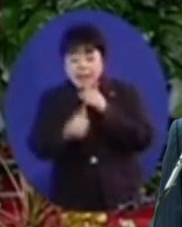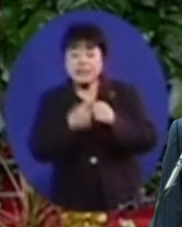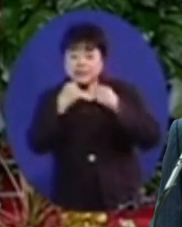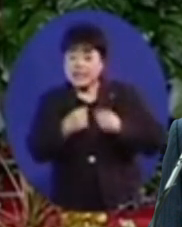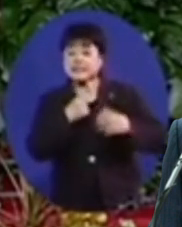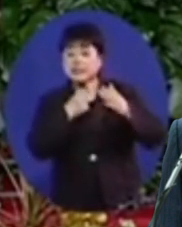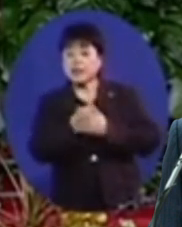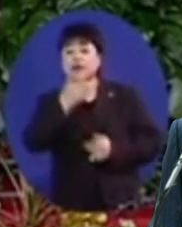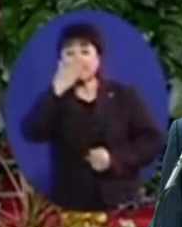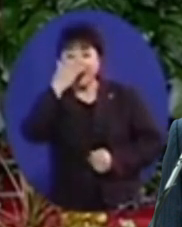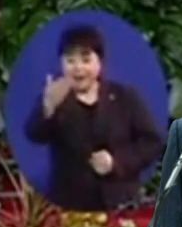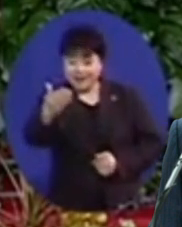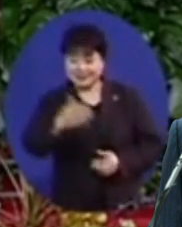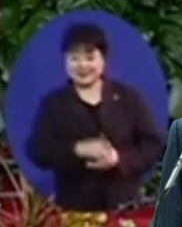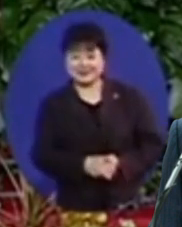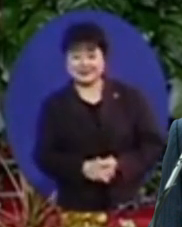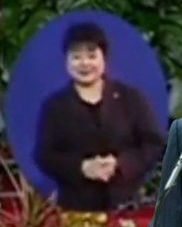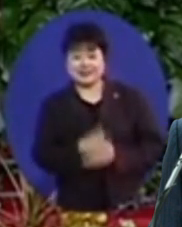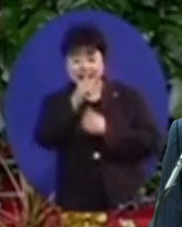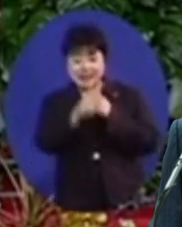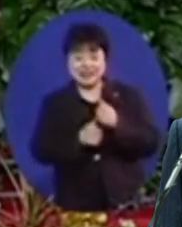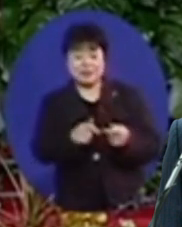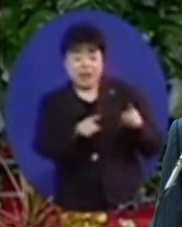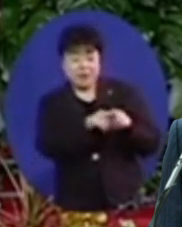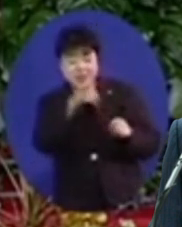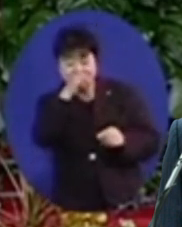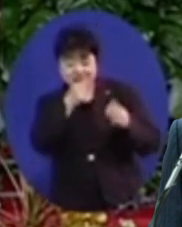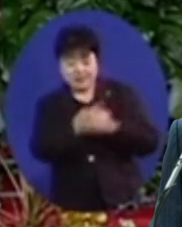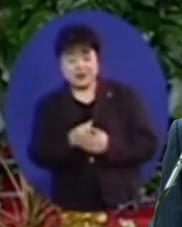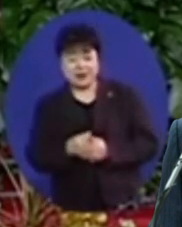계셨기 때문인 것입니다. 하나님 빽입니다.